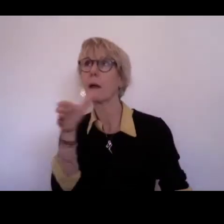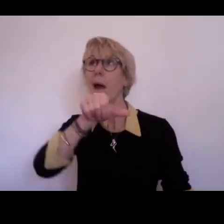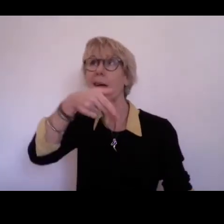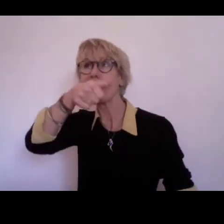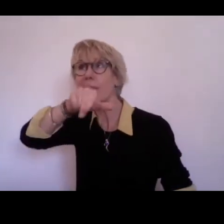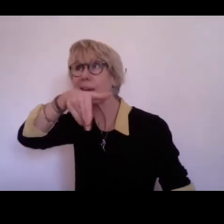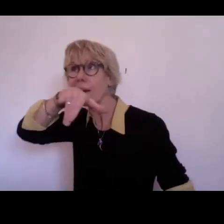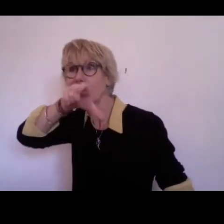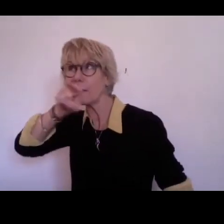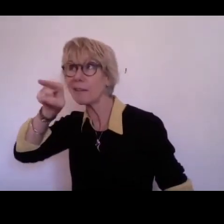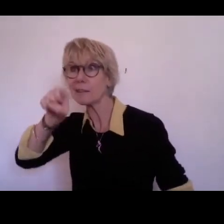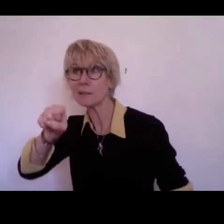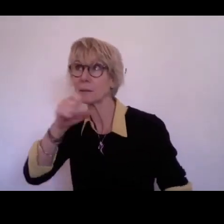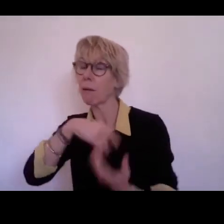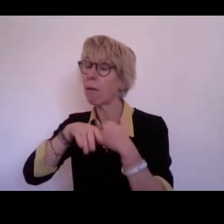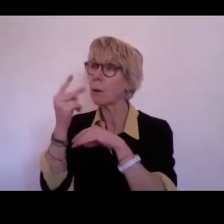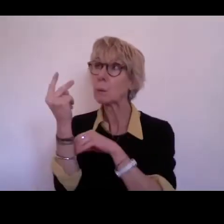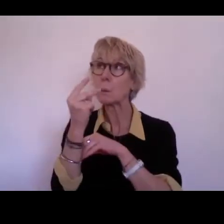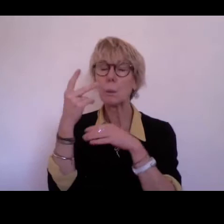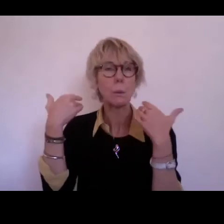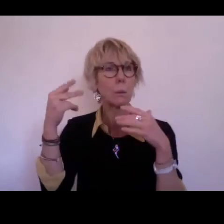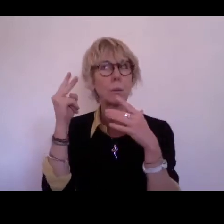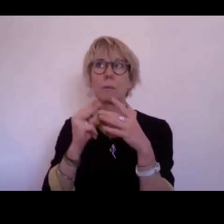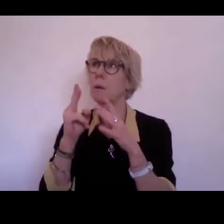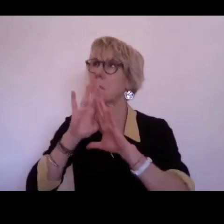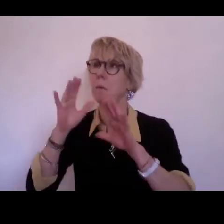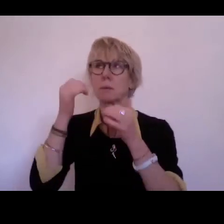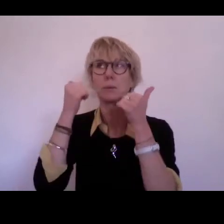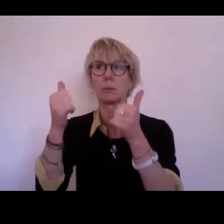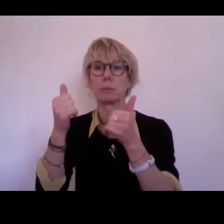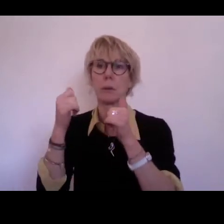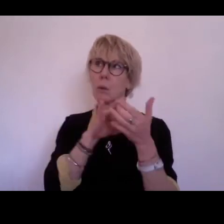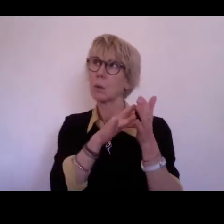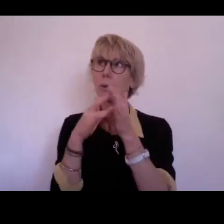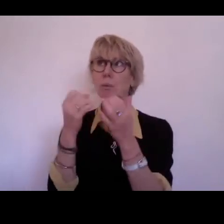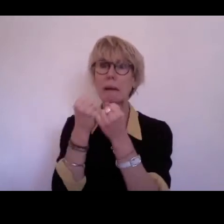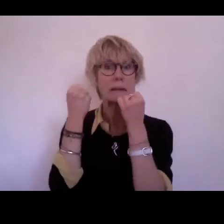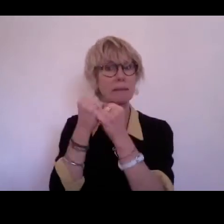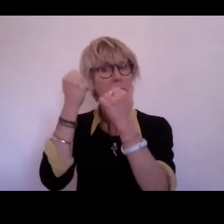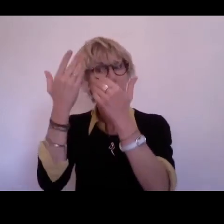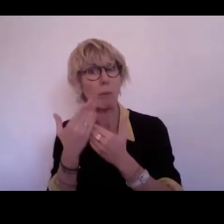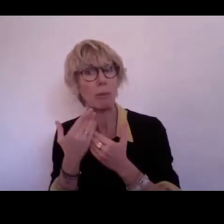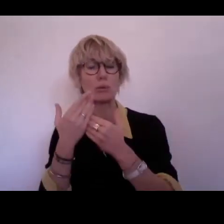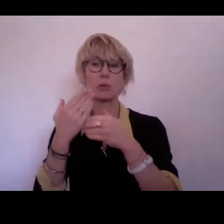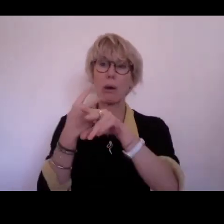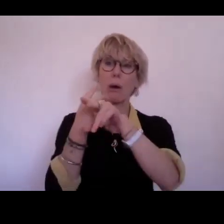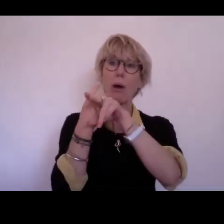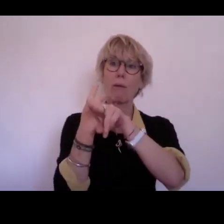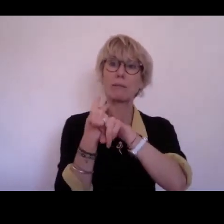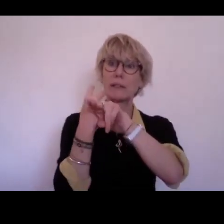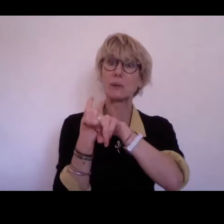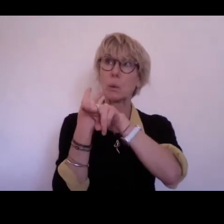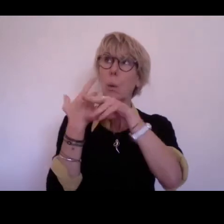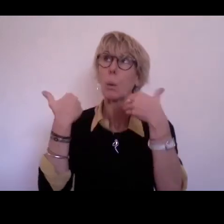intervenants. Voilà, en conclusion, je dirais que ces activités en virtuel, j'espère vraiment qu'elles vont